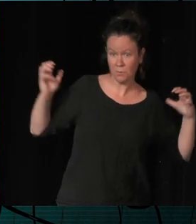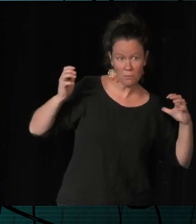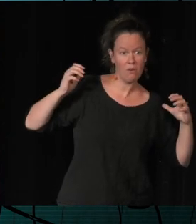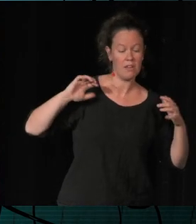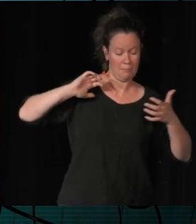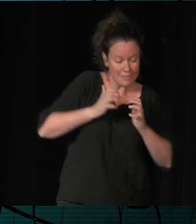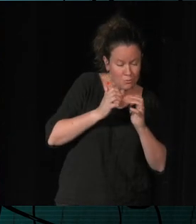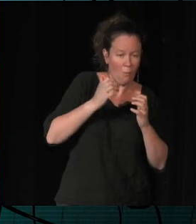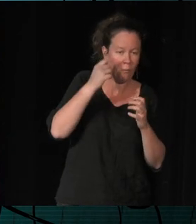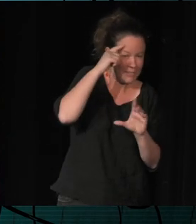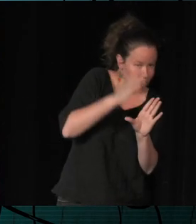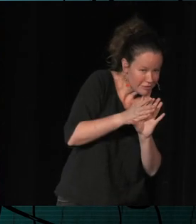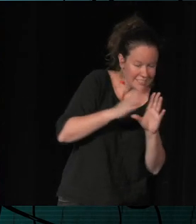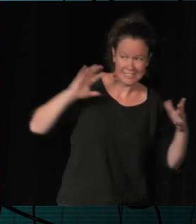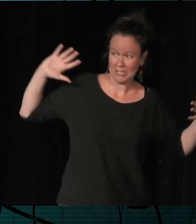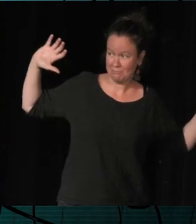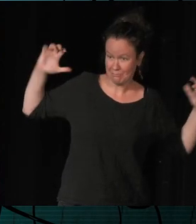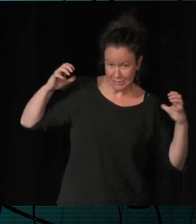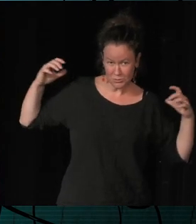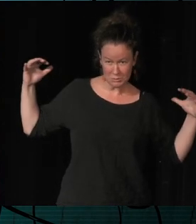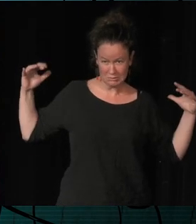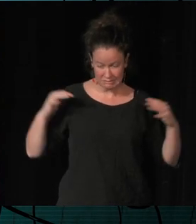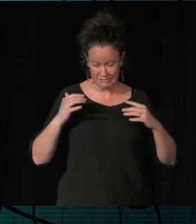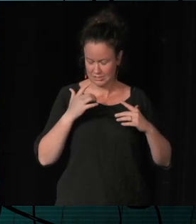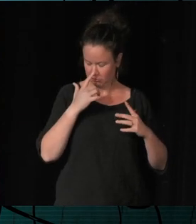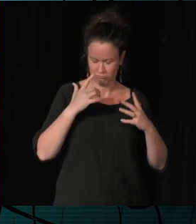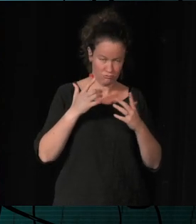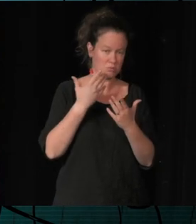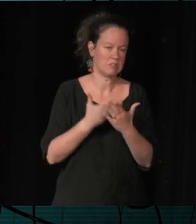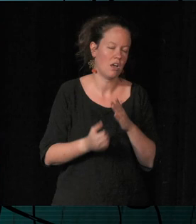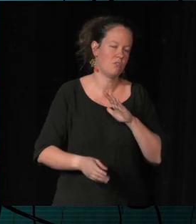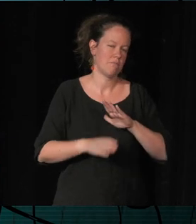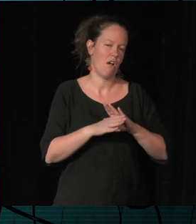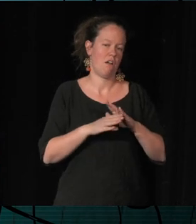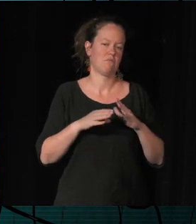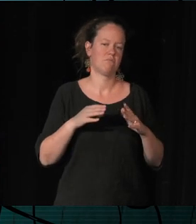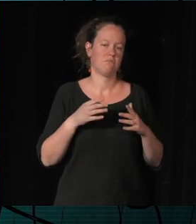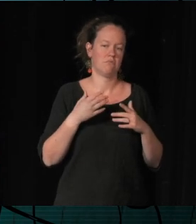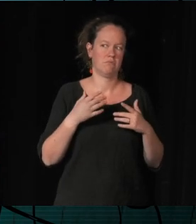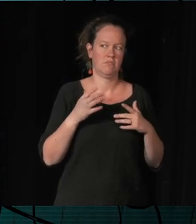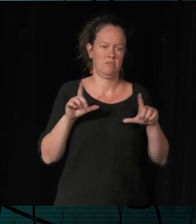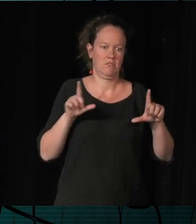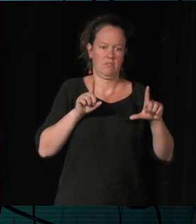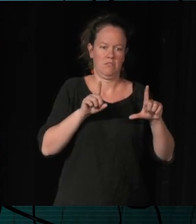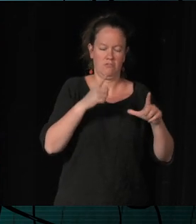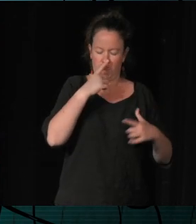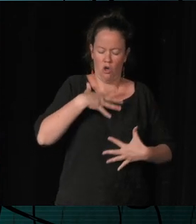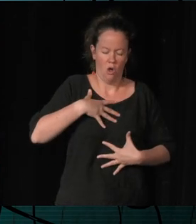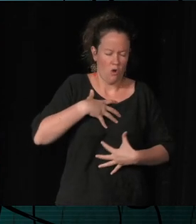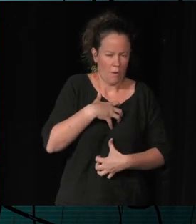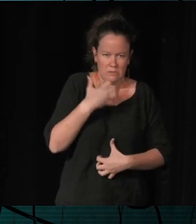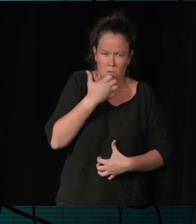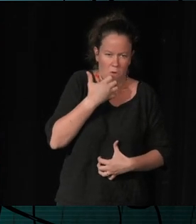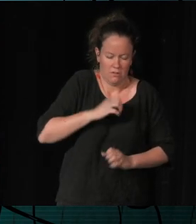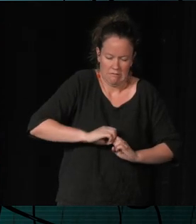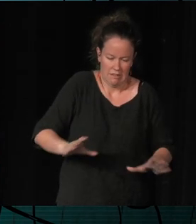abstraite extrême. Et voilà, c'est surtout de ça donc naissait ce sentiment d'angoisse, d'horreur.